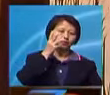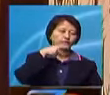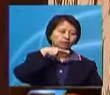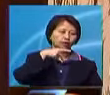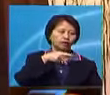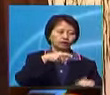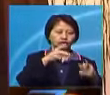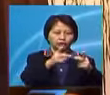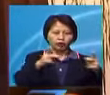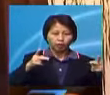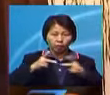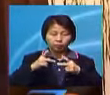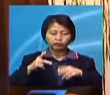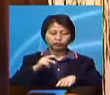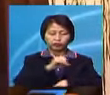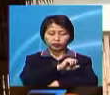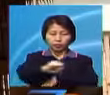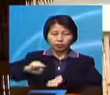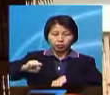Bendang.